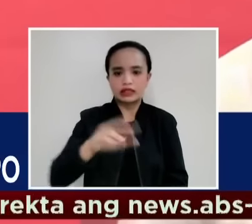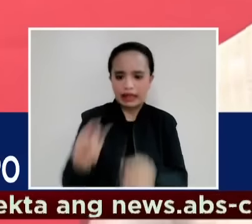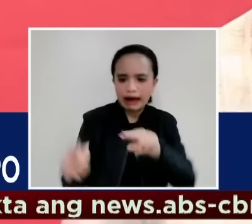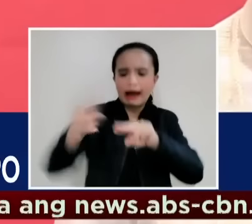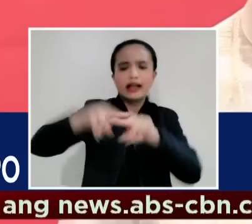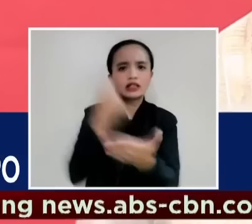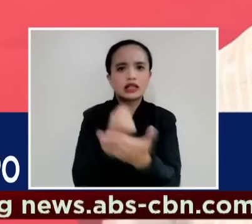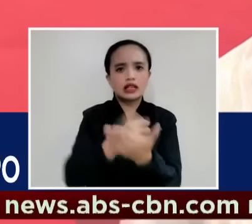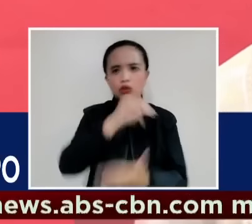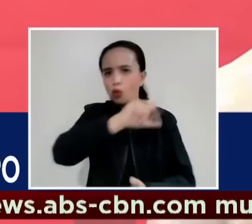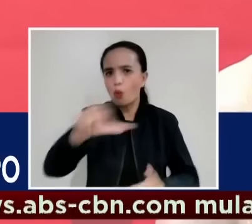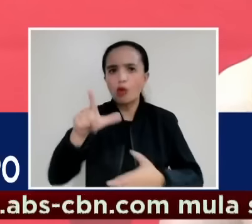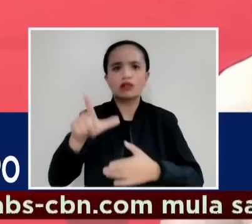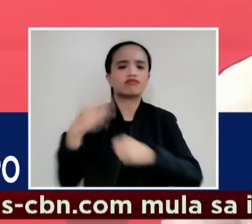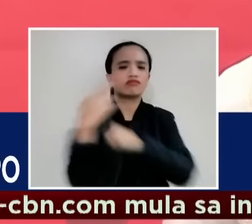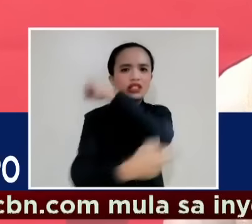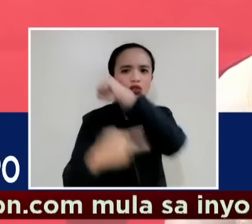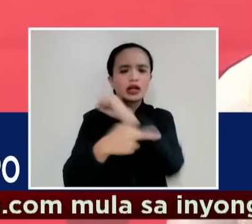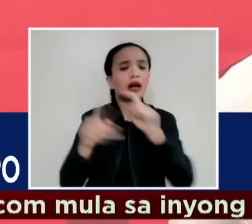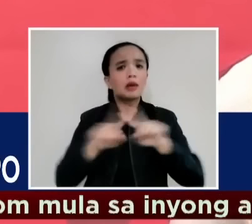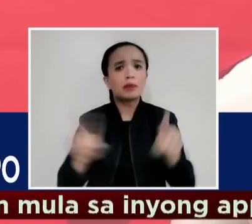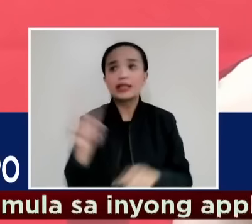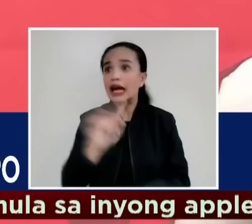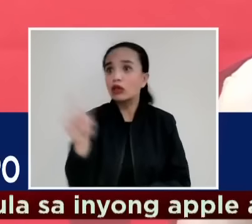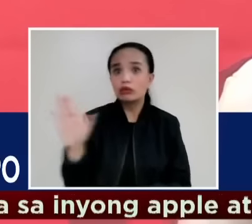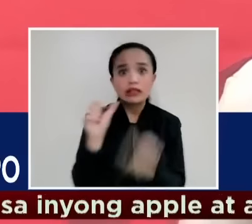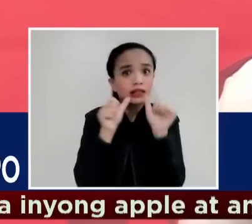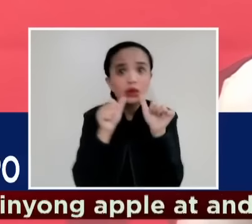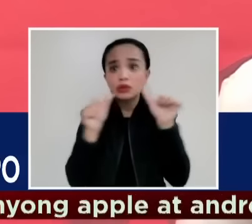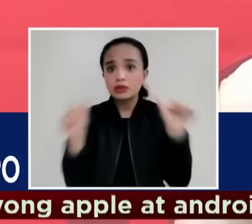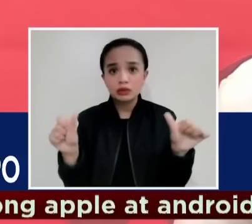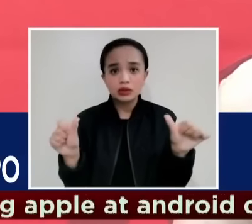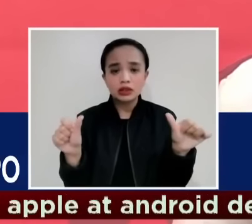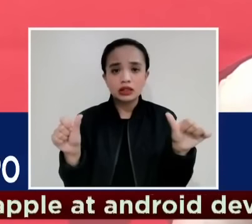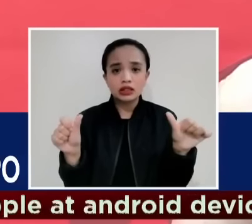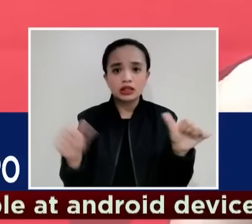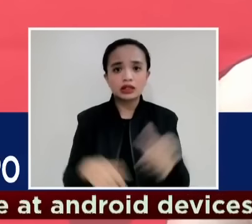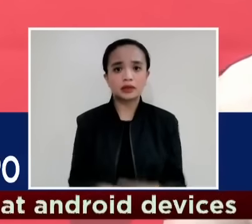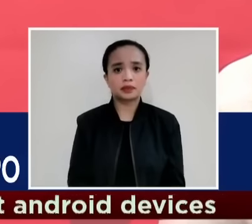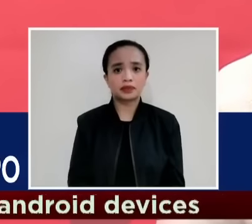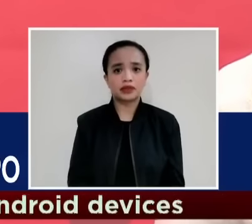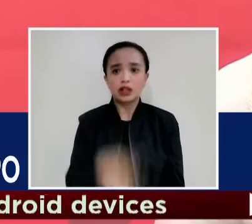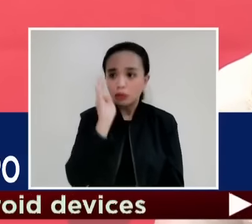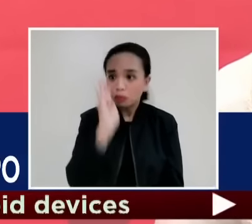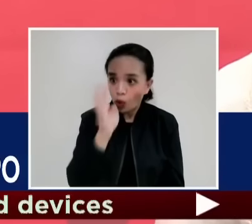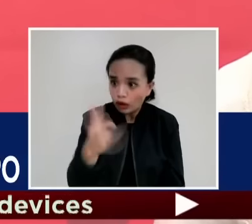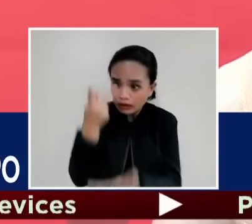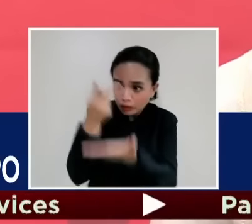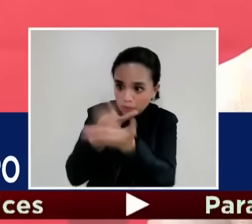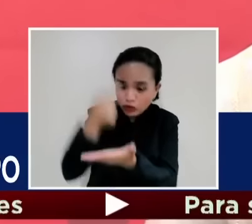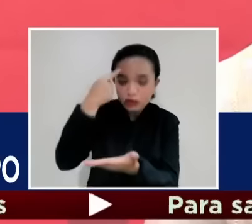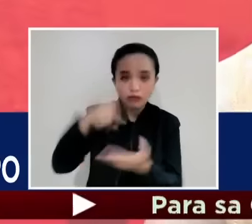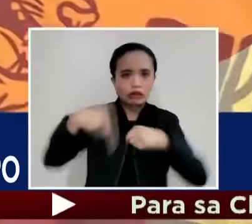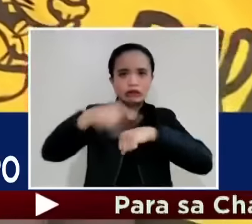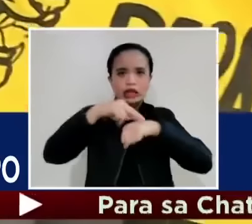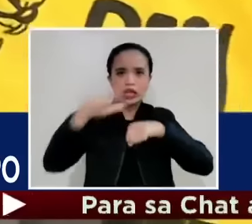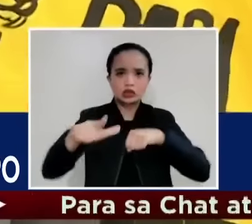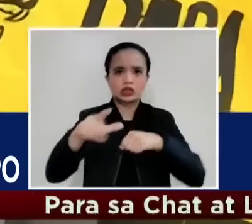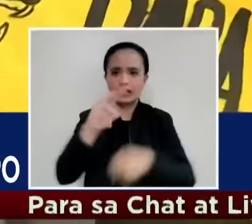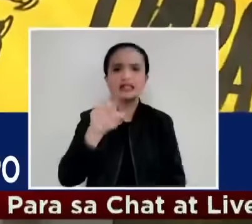ng region. Pero ano ang inannounce niya? Kakapurit na 40 pesos para sa National Capital